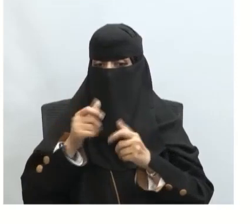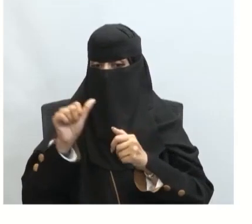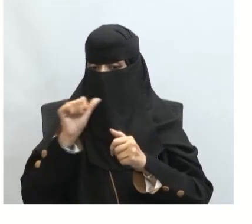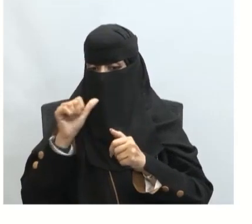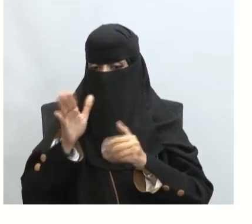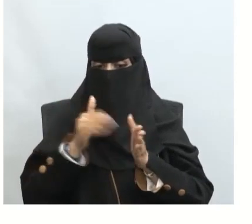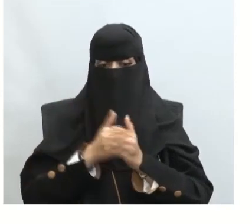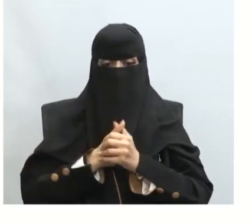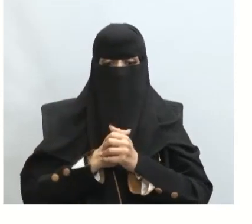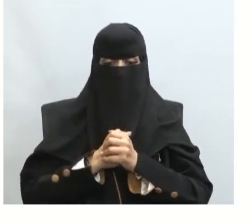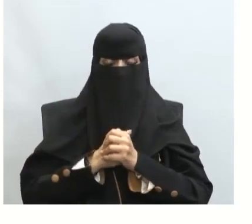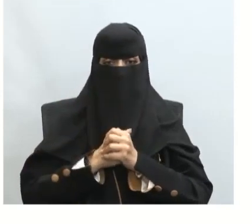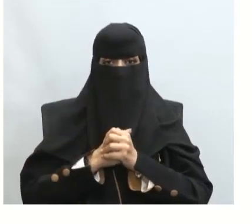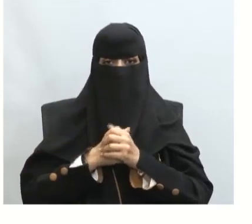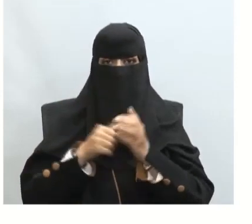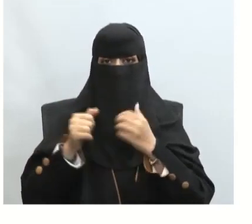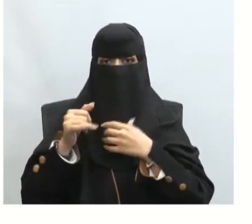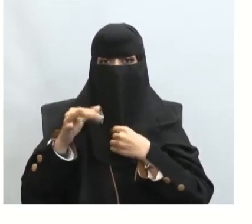فقدان الماء